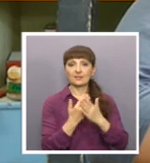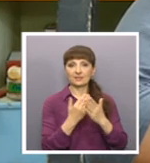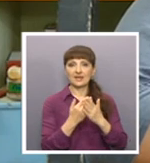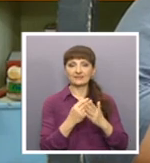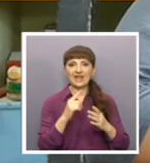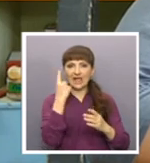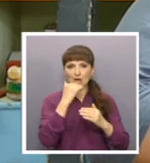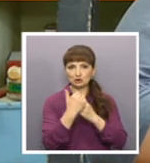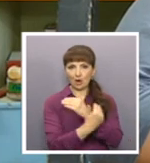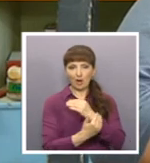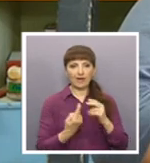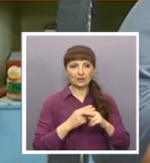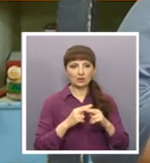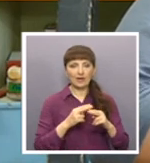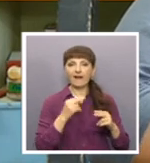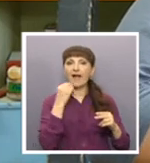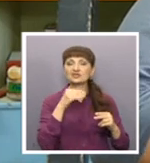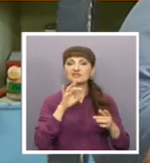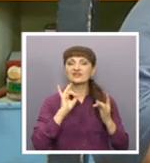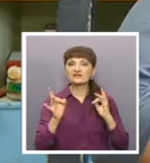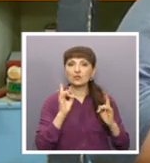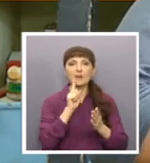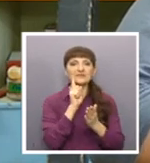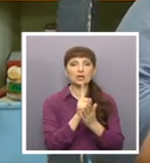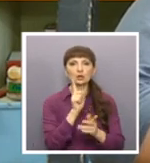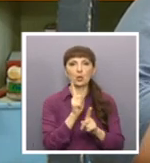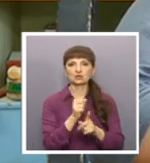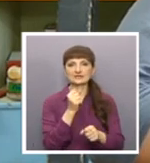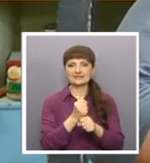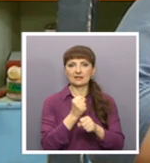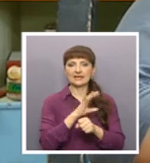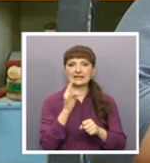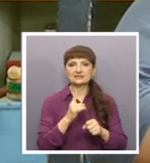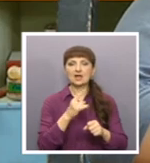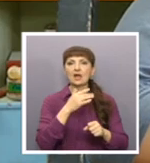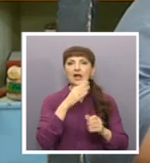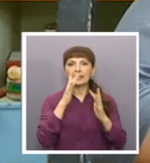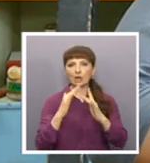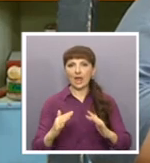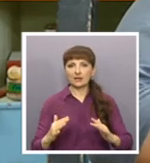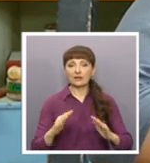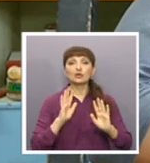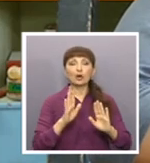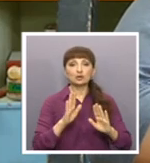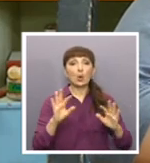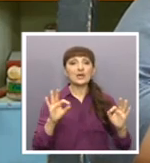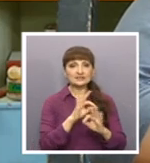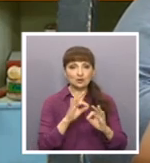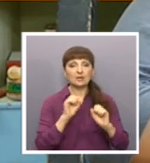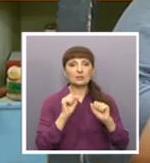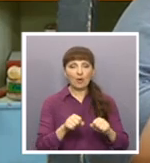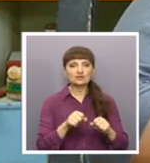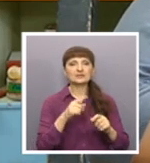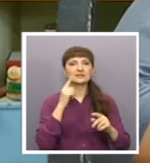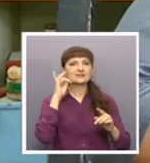лицевая сторона домбры, от которой зависит качество звука, обязательно должна быть сделана из многолетней ели. Только такой инструмент может в полной